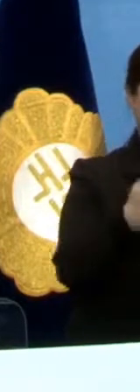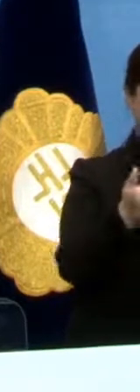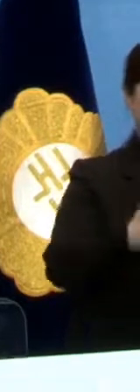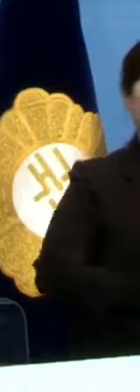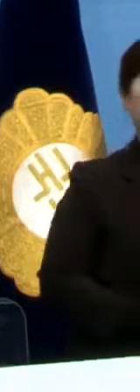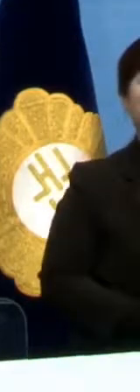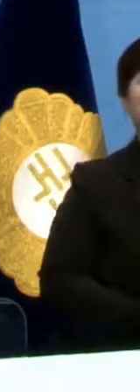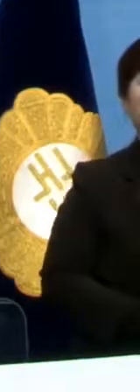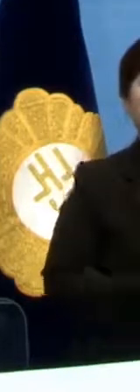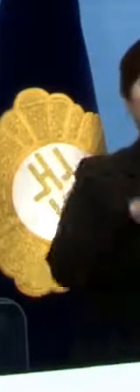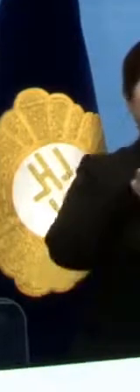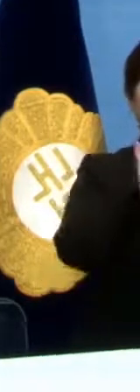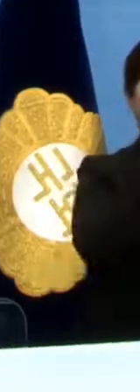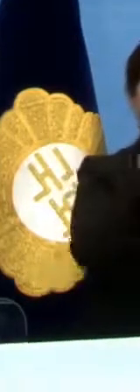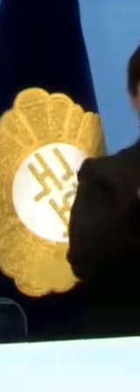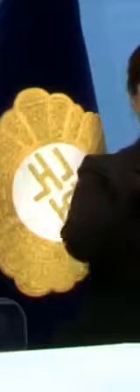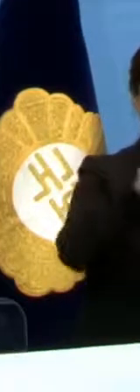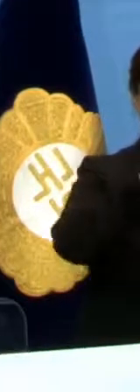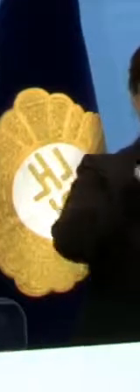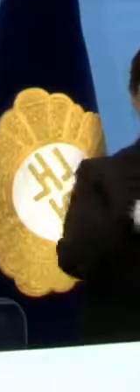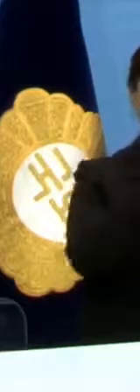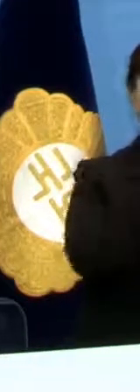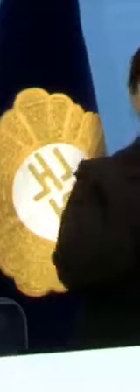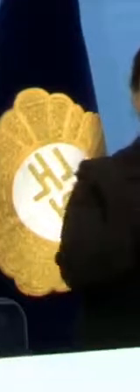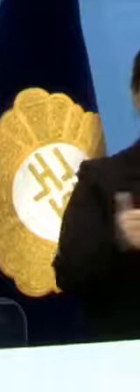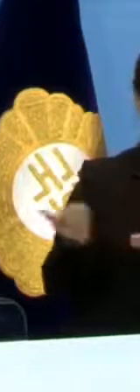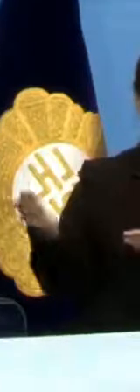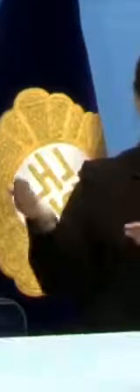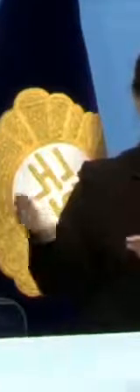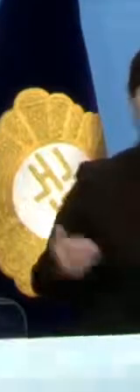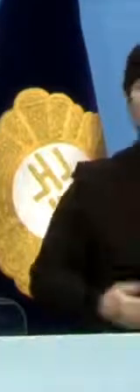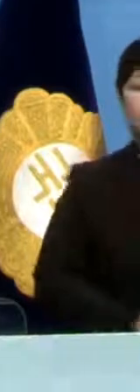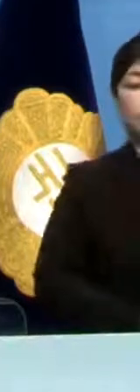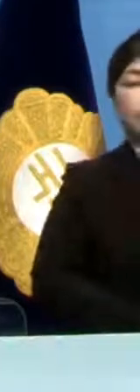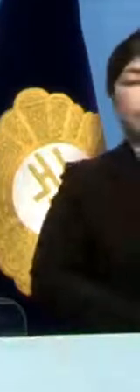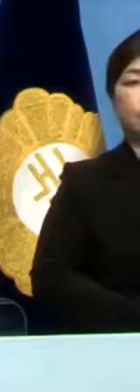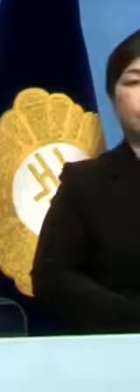하겠습니다. 먼저 우리 안민석 대표님을 모시겠습니다.